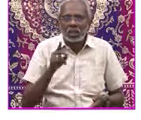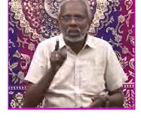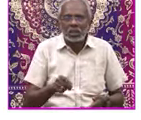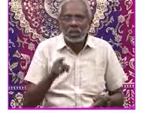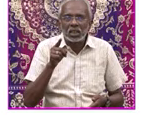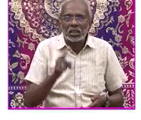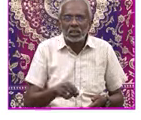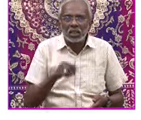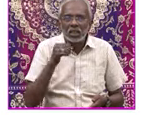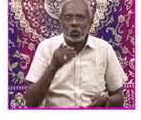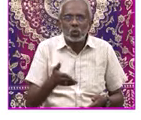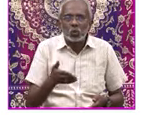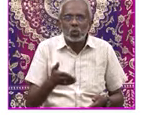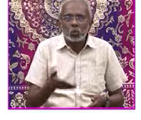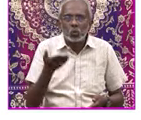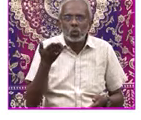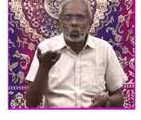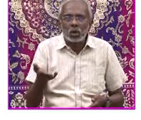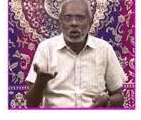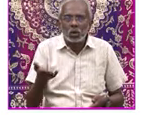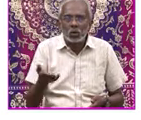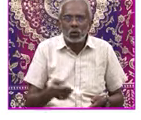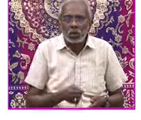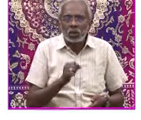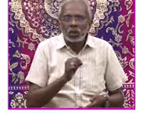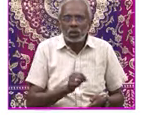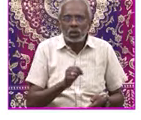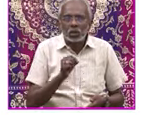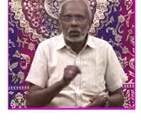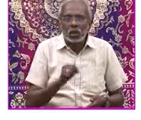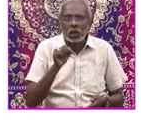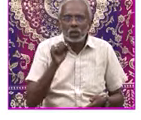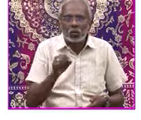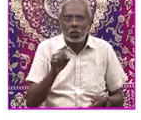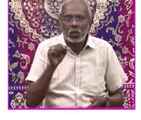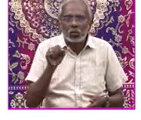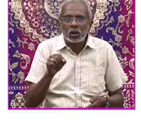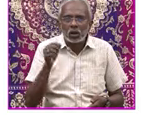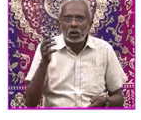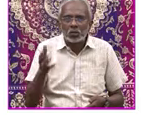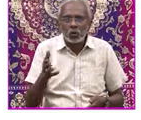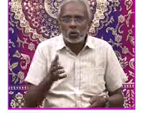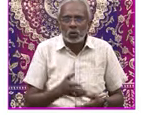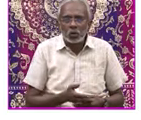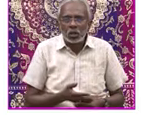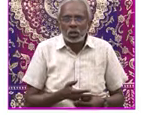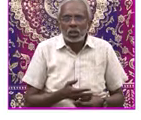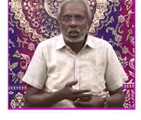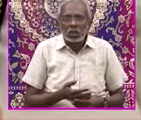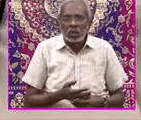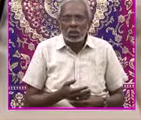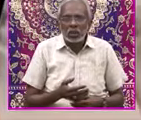சிலர் சில தூறு மண்டுவர் இருவர் ஒரு வழி போகல்